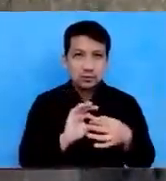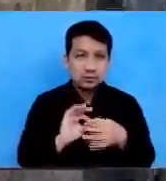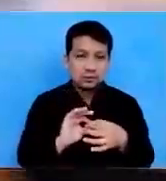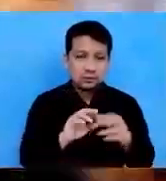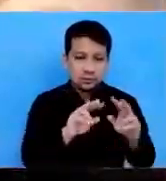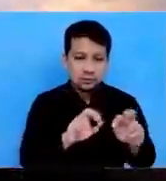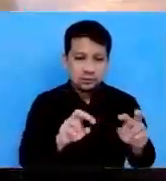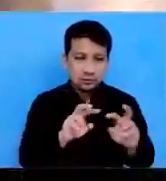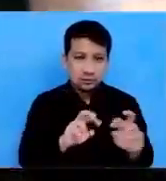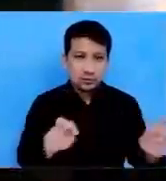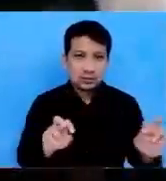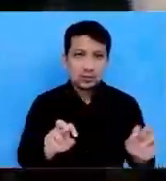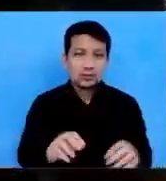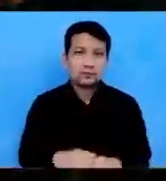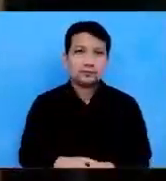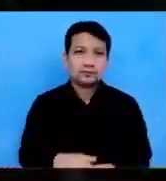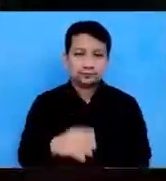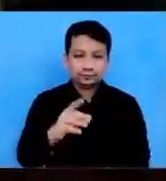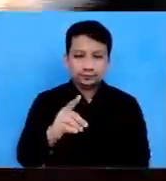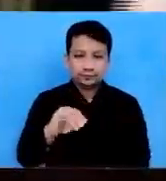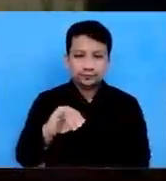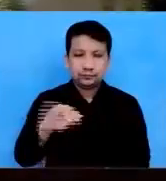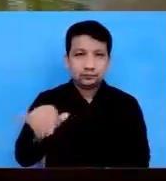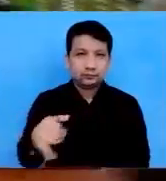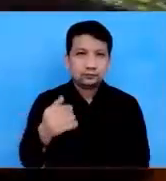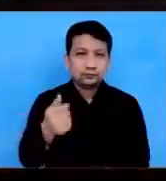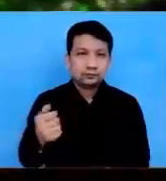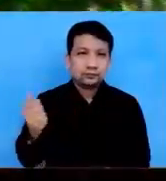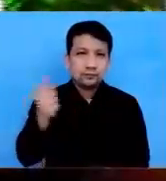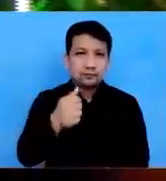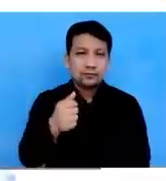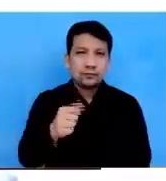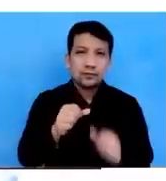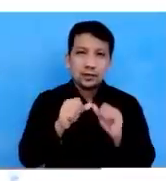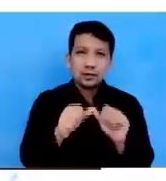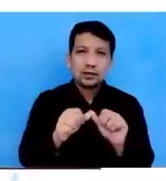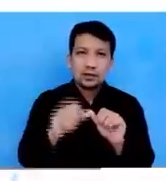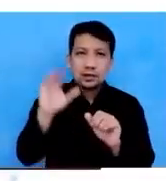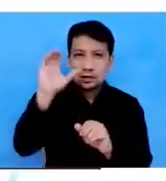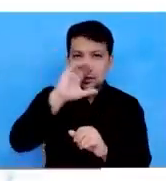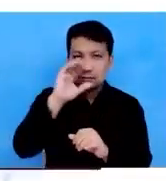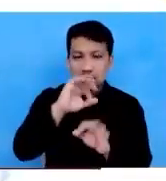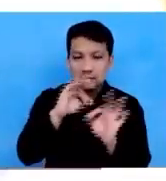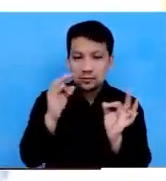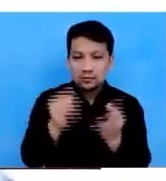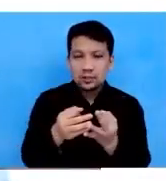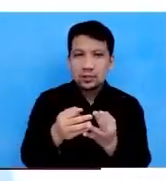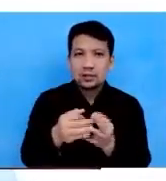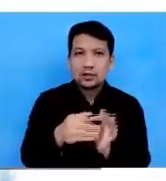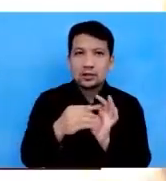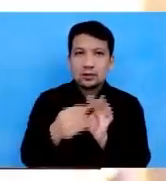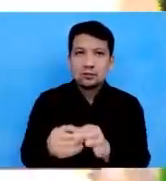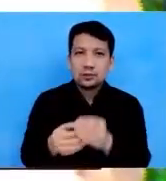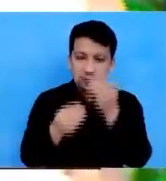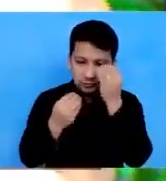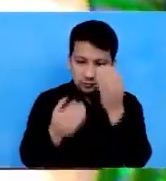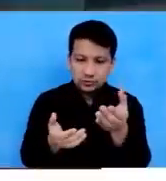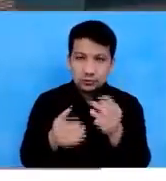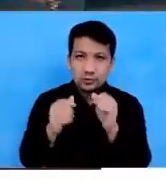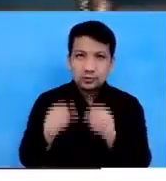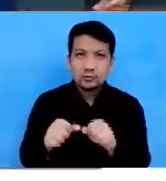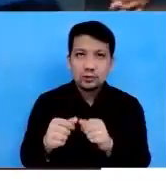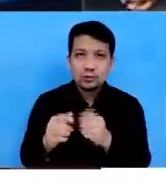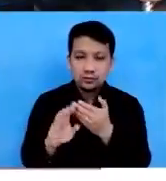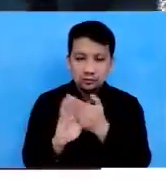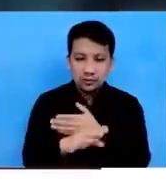investigasyon. Sabi naman ni Justice Secretary Boying Remulla, hahanapin nila ang pamilya ng mga nasawing inmates para ipaalam kung maaaring ipa-autopsy